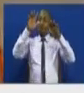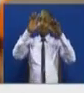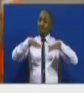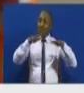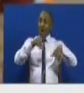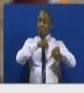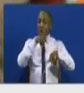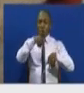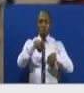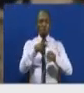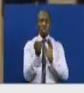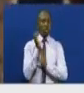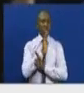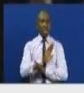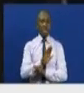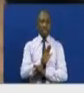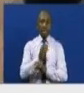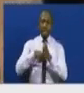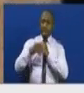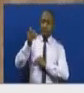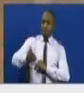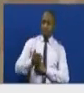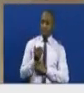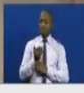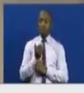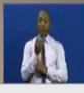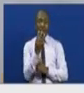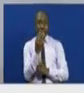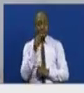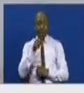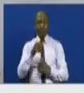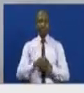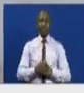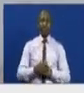mkoani humo mapema mwezi huu wa Aprili.